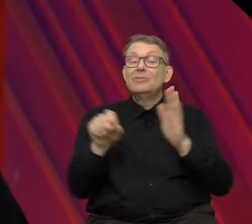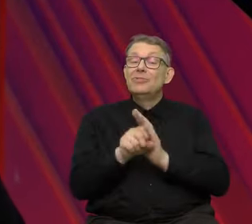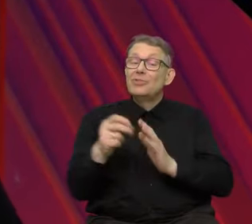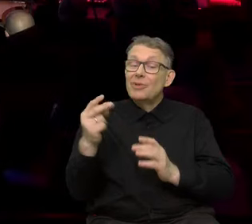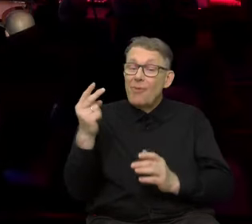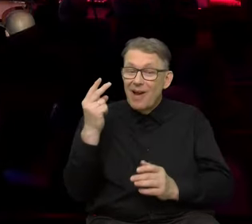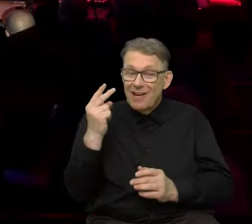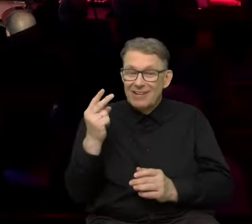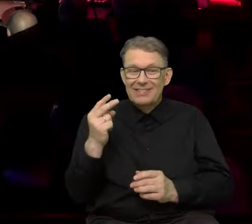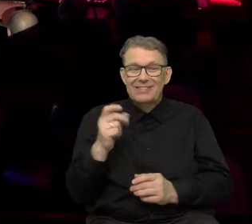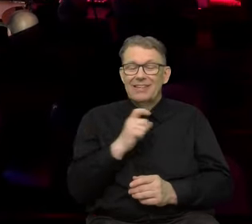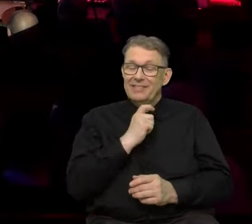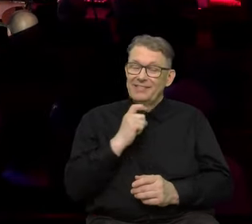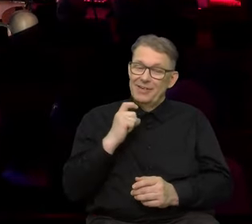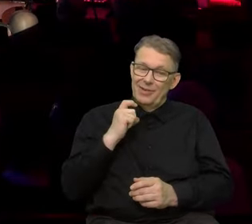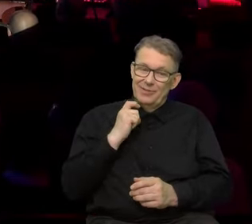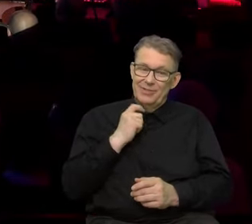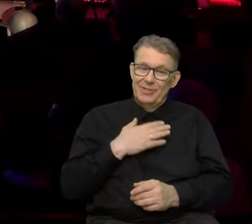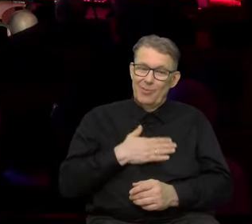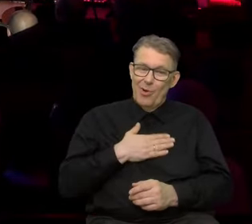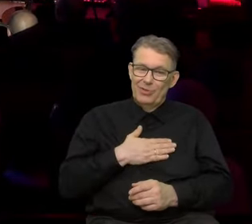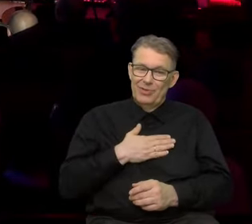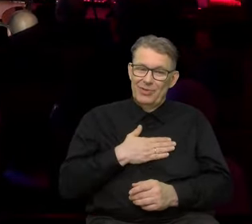księże Michale.